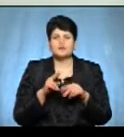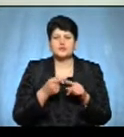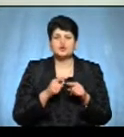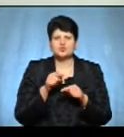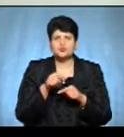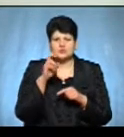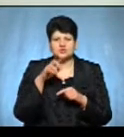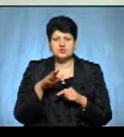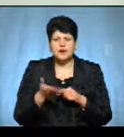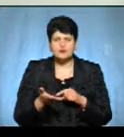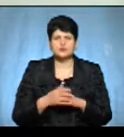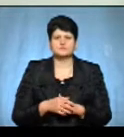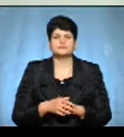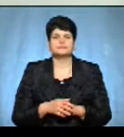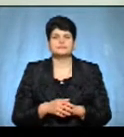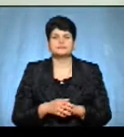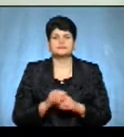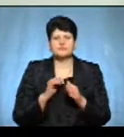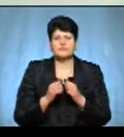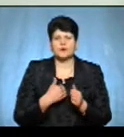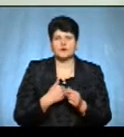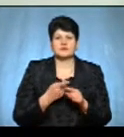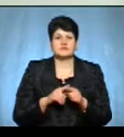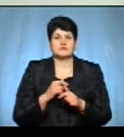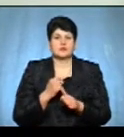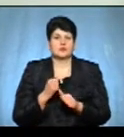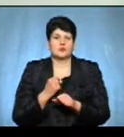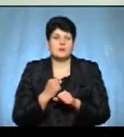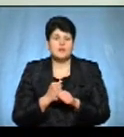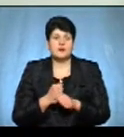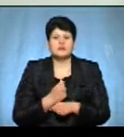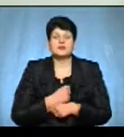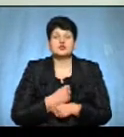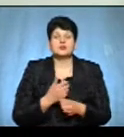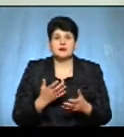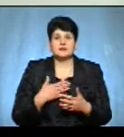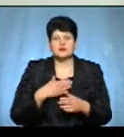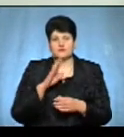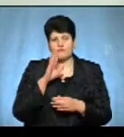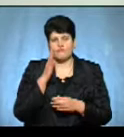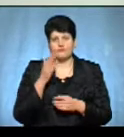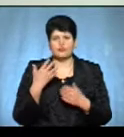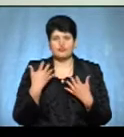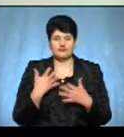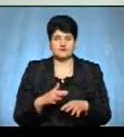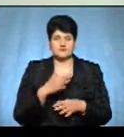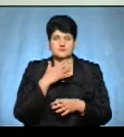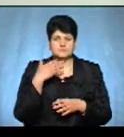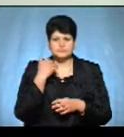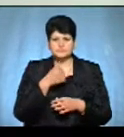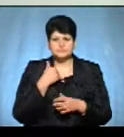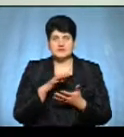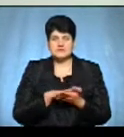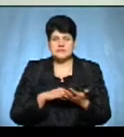цю державу. І кожен хотів це робити, але, на жаль, наш ворог вже не одне